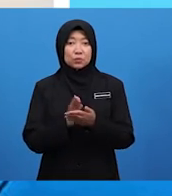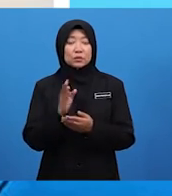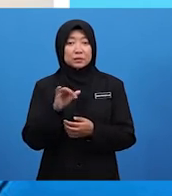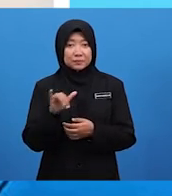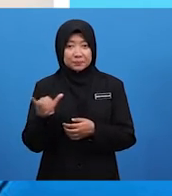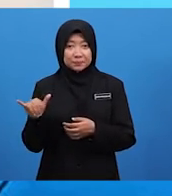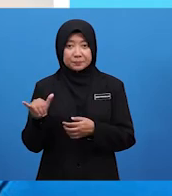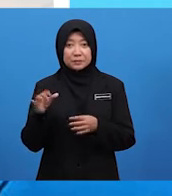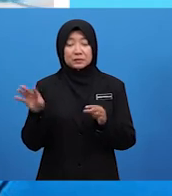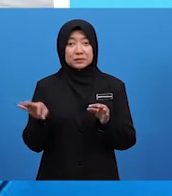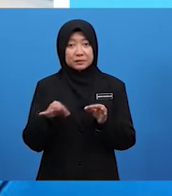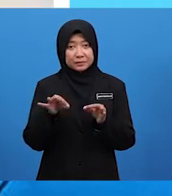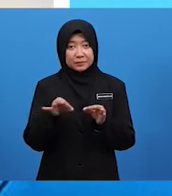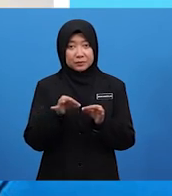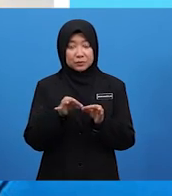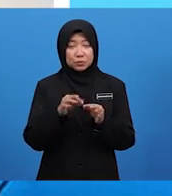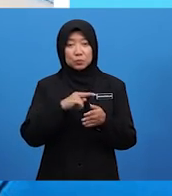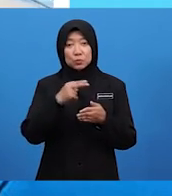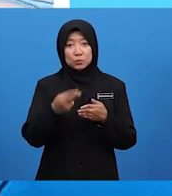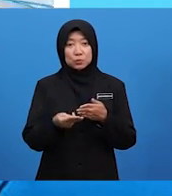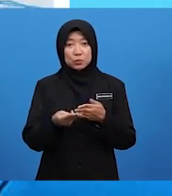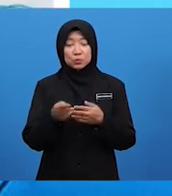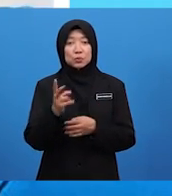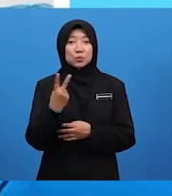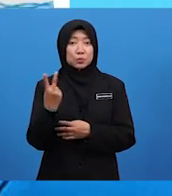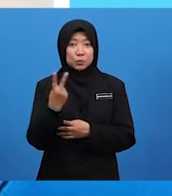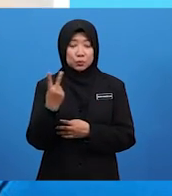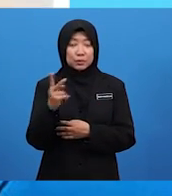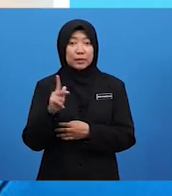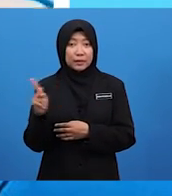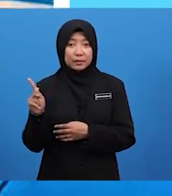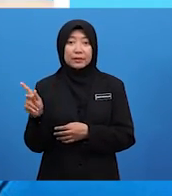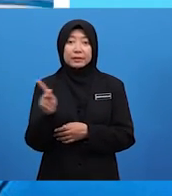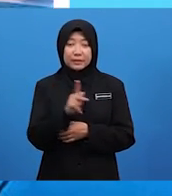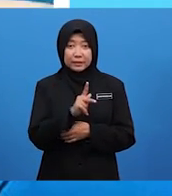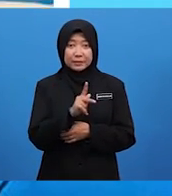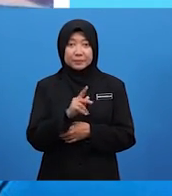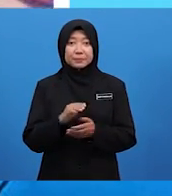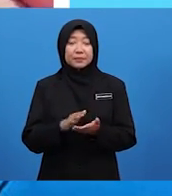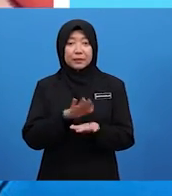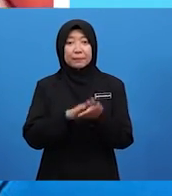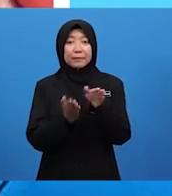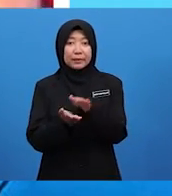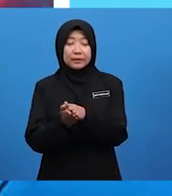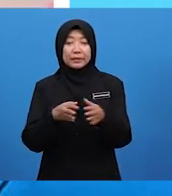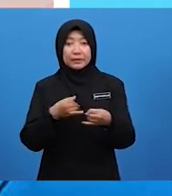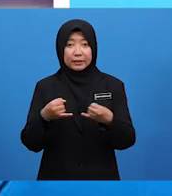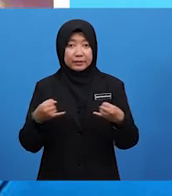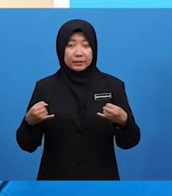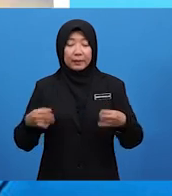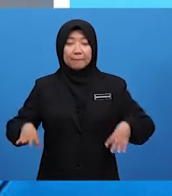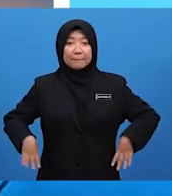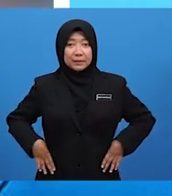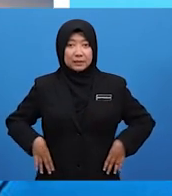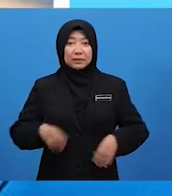Seterusnya, jahit di hujung kedua-dua kanan dan kiri lipatan ikatan